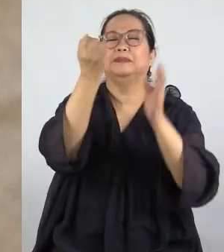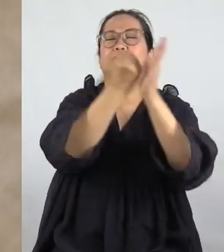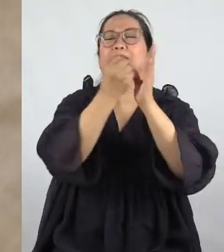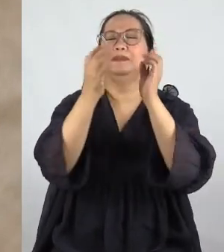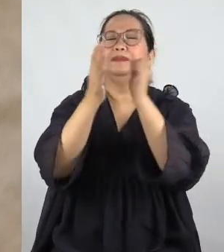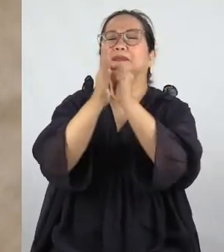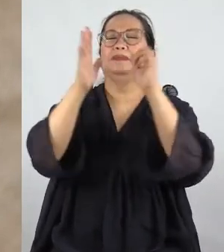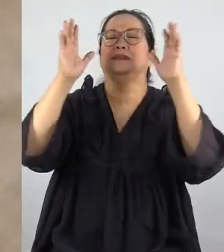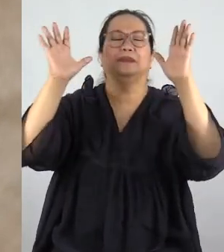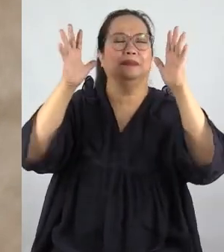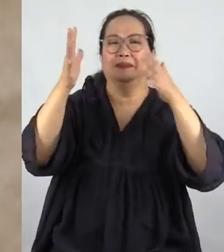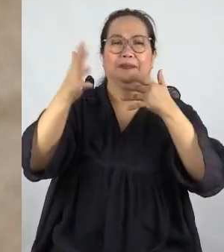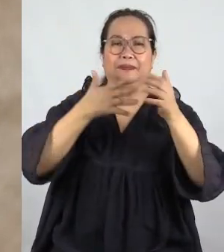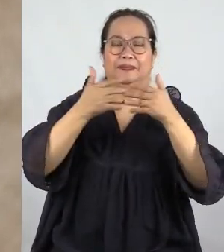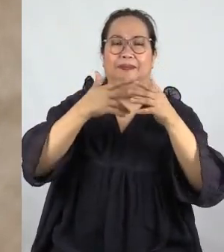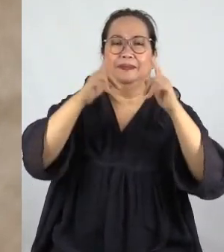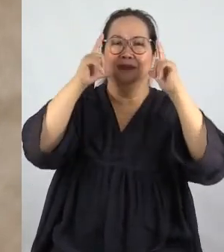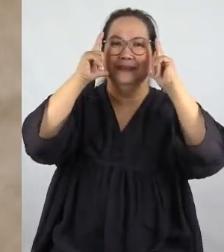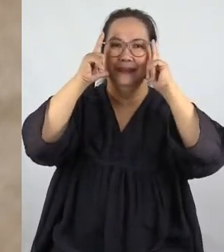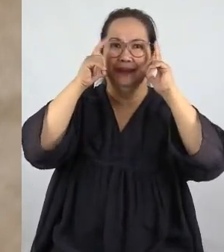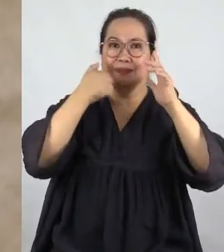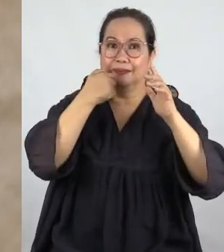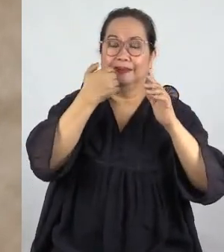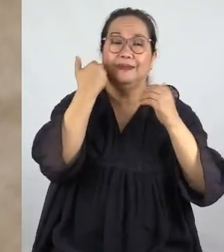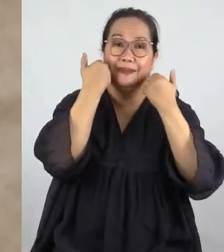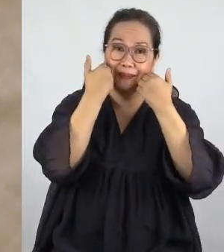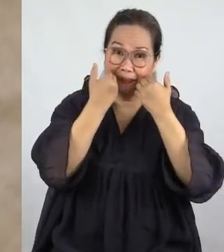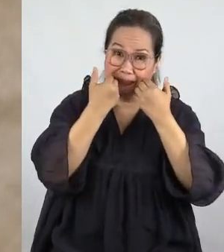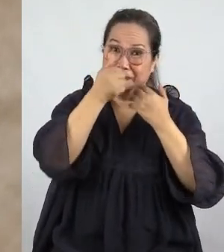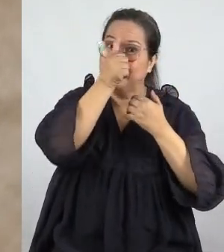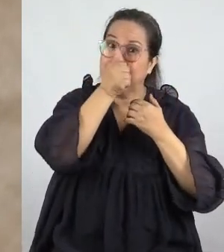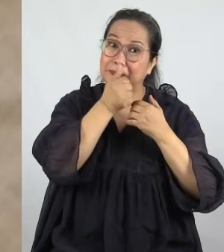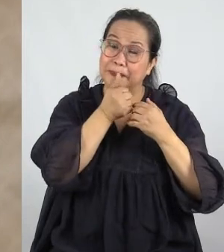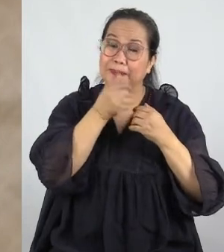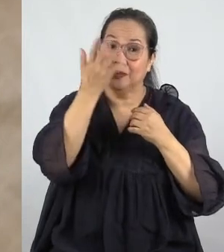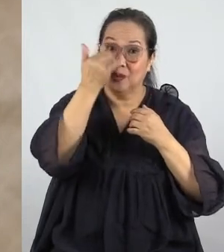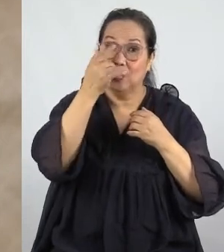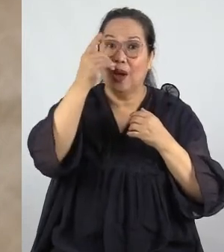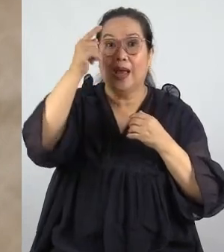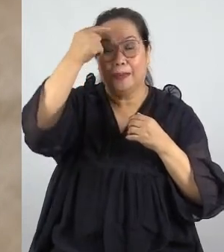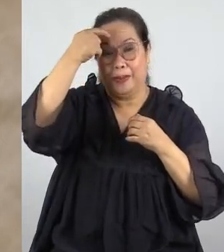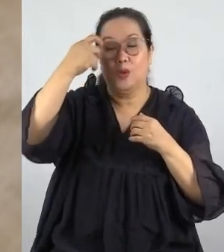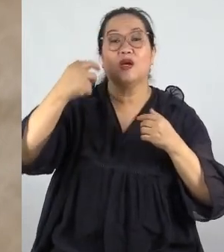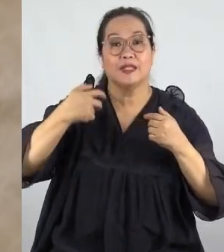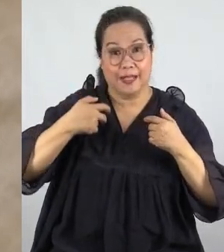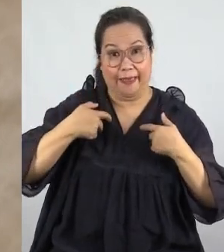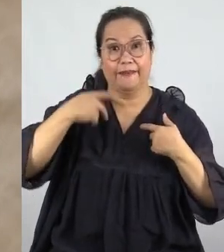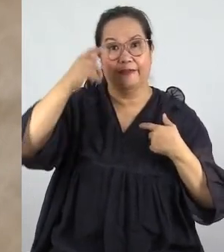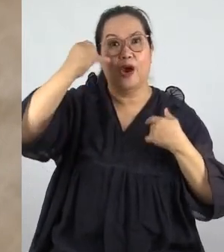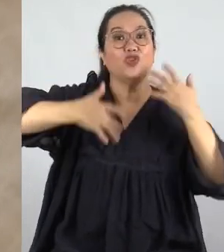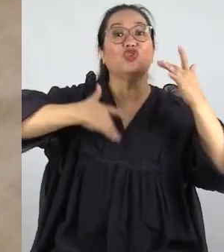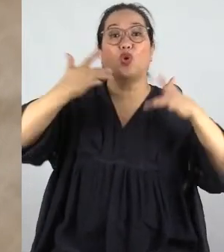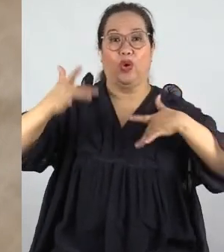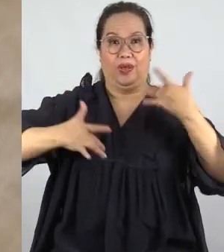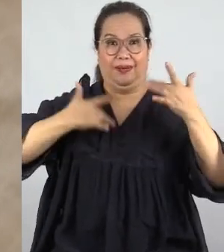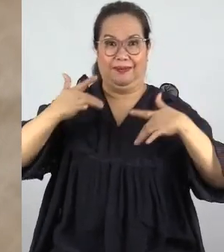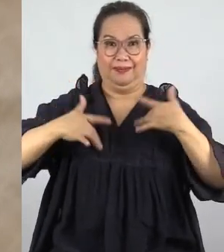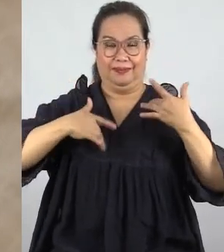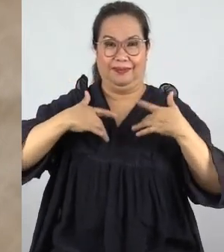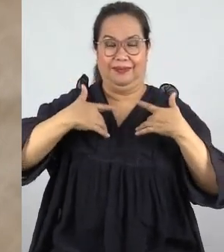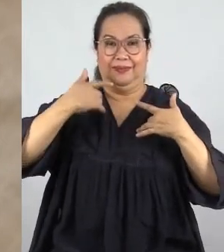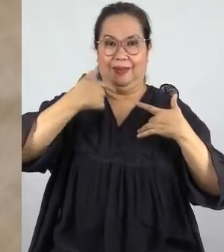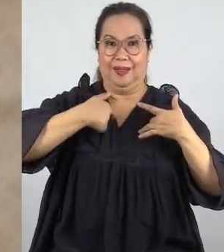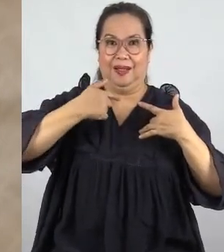the shame. Natagalan po yan ni Kristo because meron siyang joy. Alam niya na